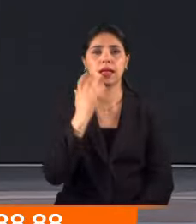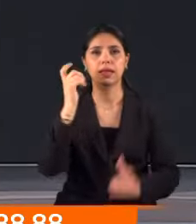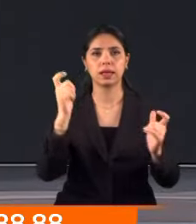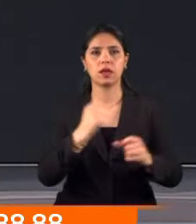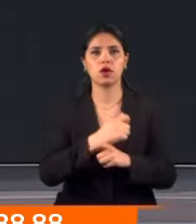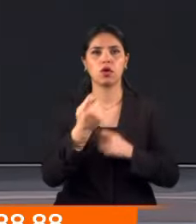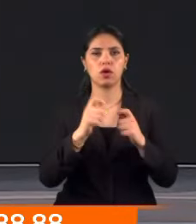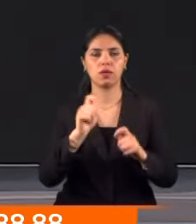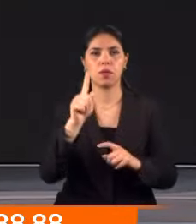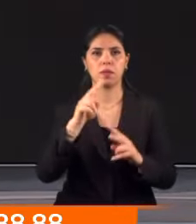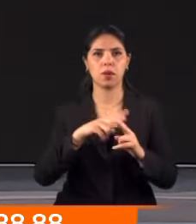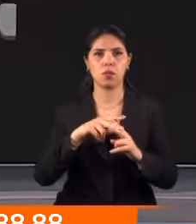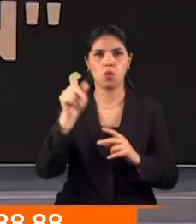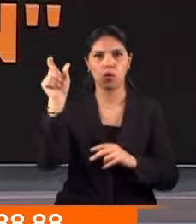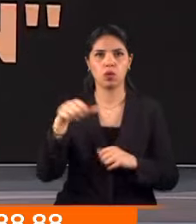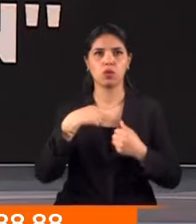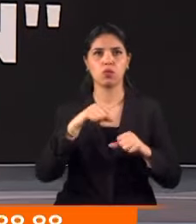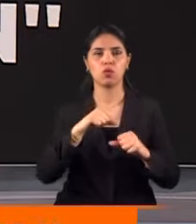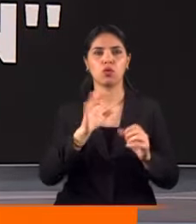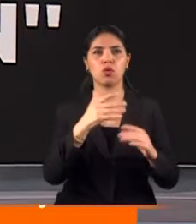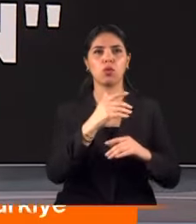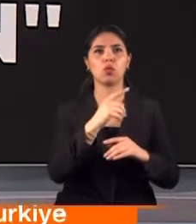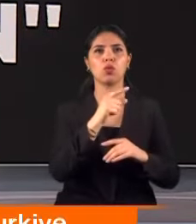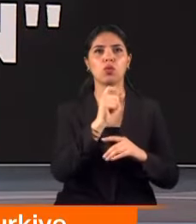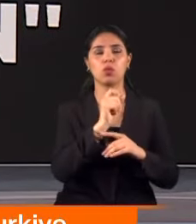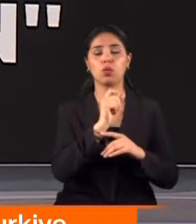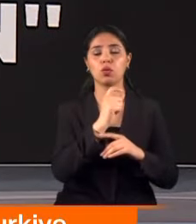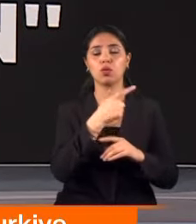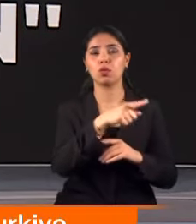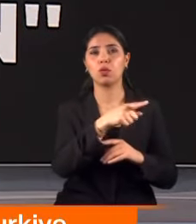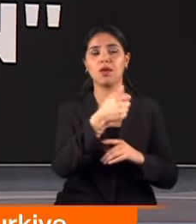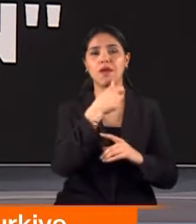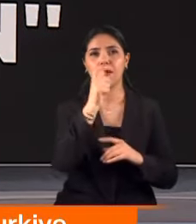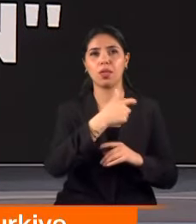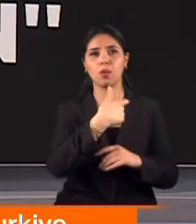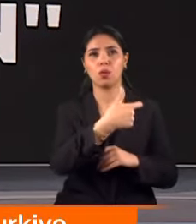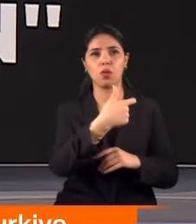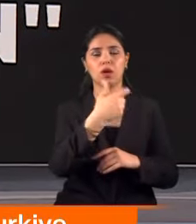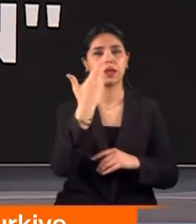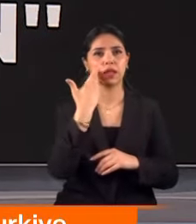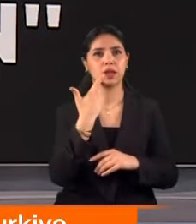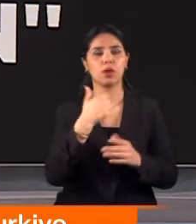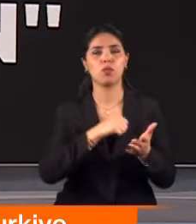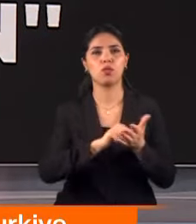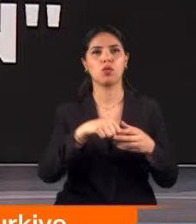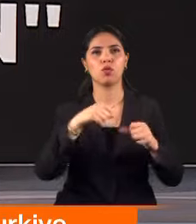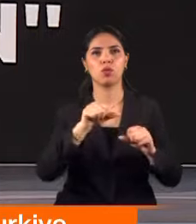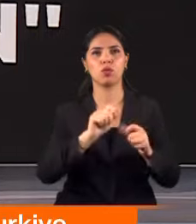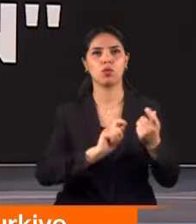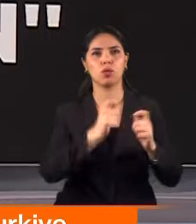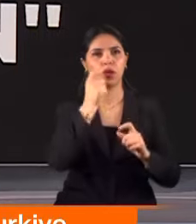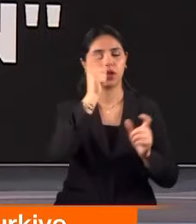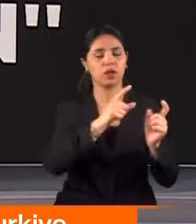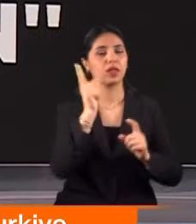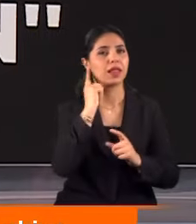Sakarya'da görev yapan bir polisin motosikletli kuryeye yaptığı uyarının görüntüsünü izleyeceksiniz birazdan. Aslında tüm motosiklet kullanıcılarının kulak